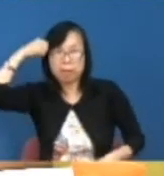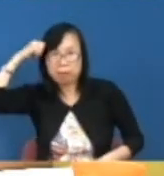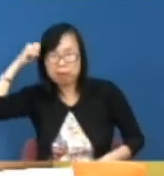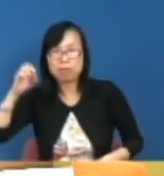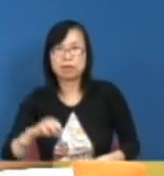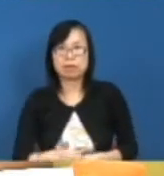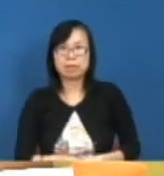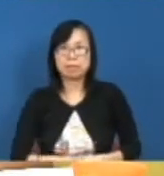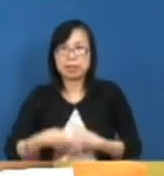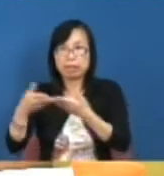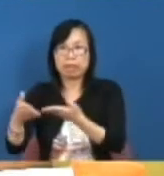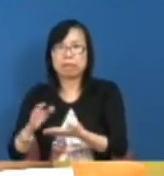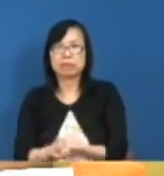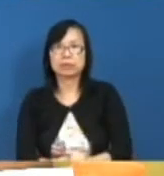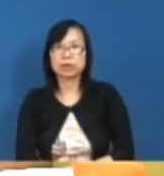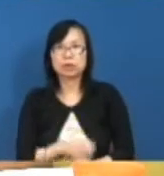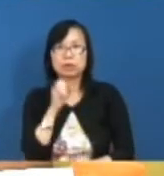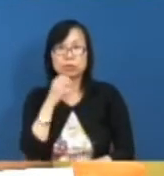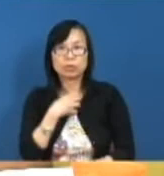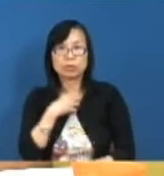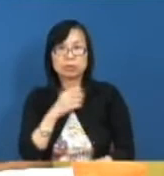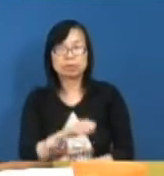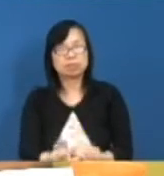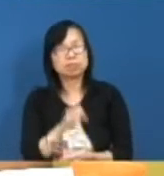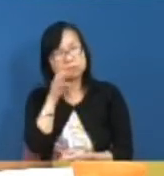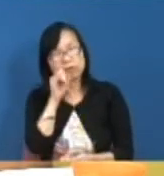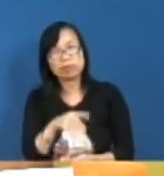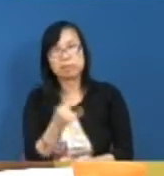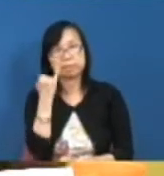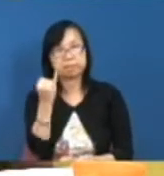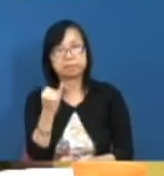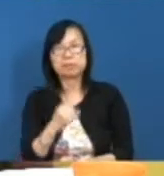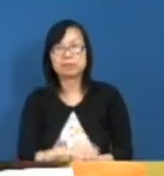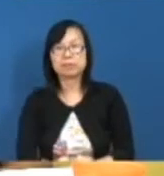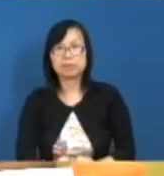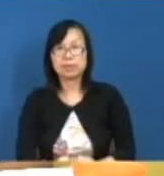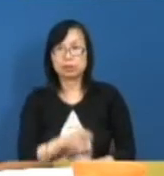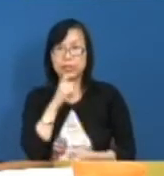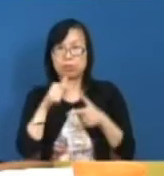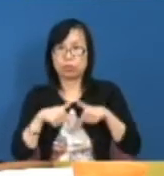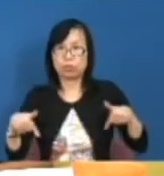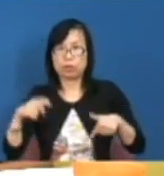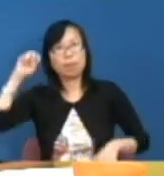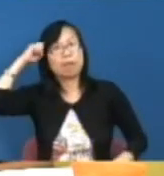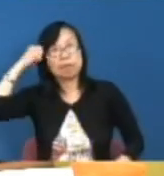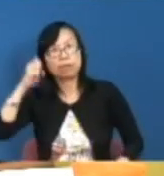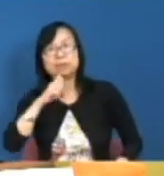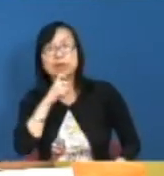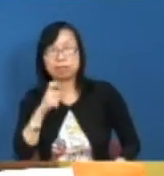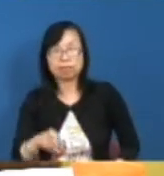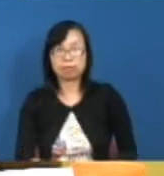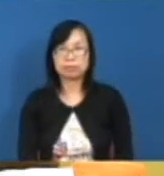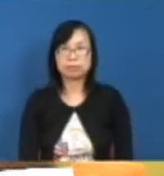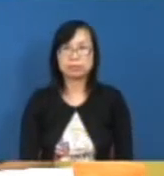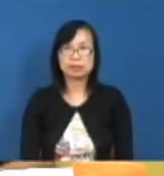阿曾伟雄。我觉得呢种讲法真系非常之悲凉。咁你哋咁有勇有谋，咁